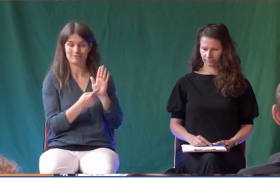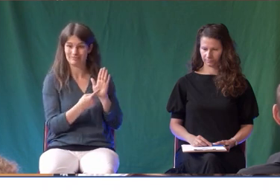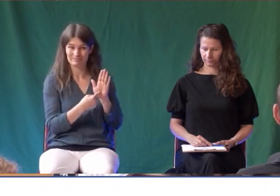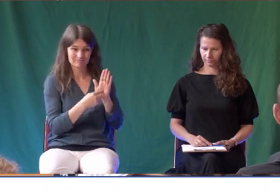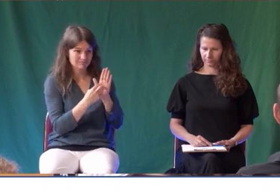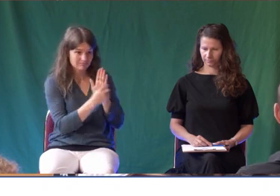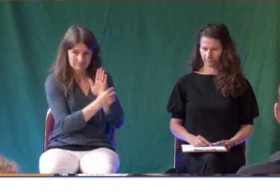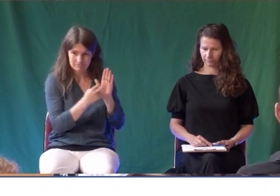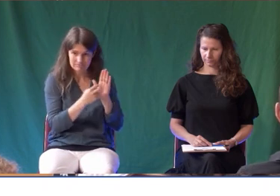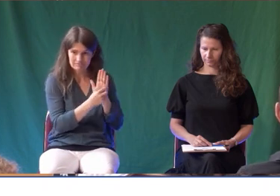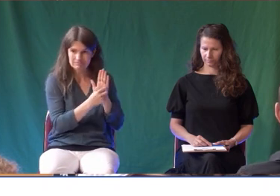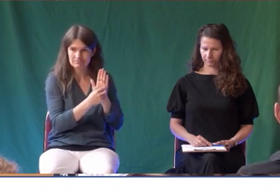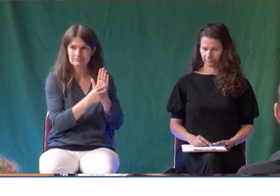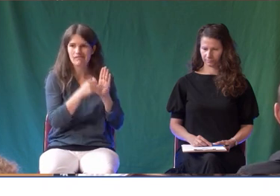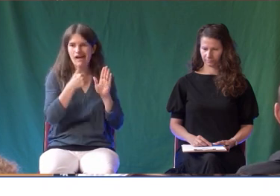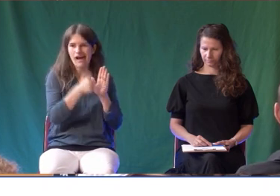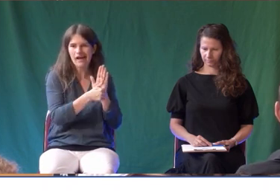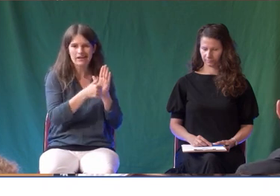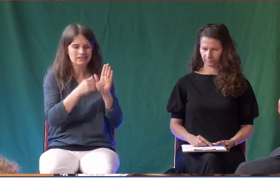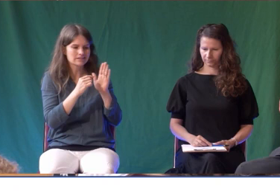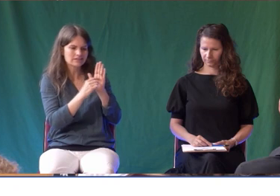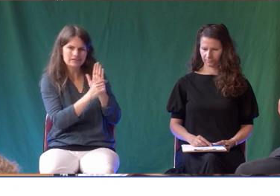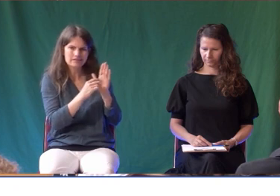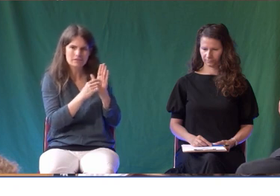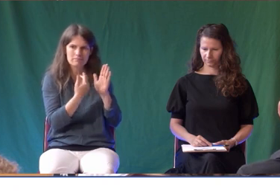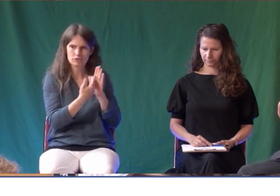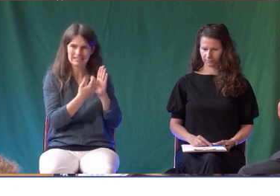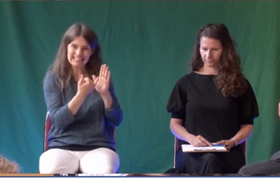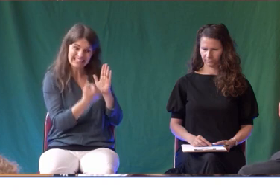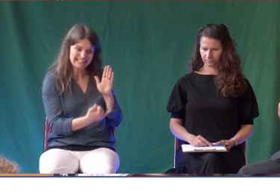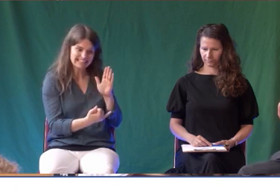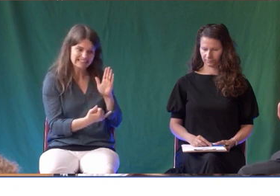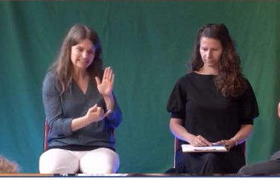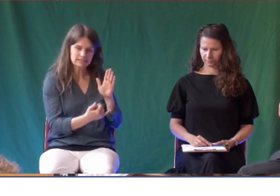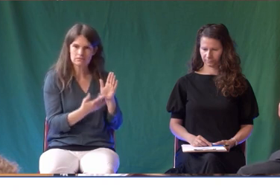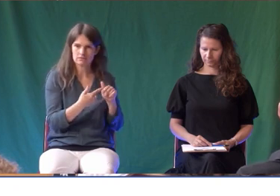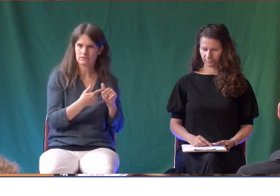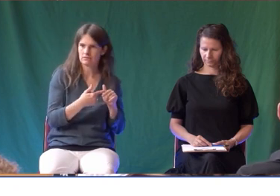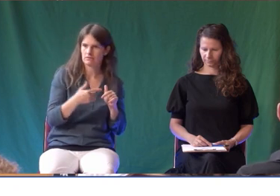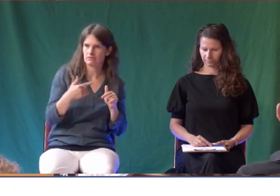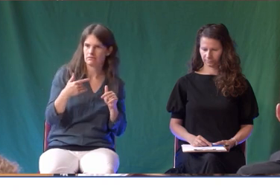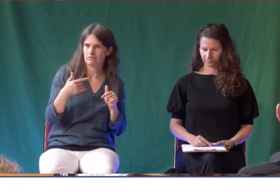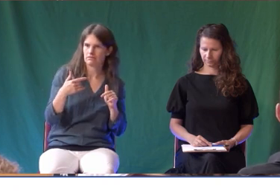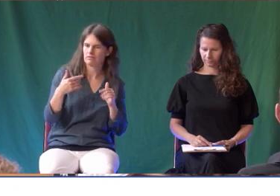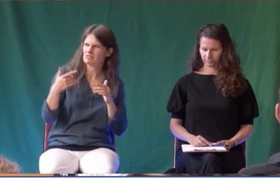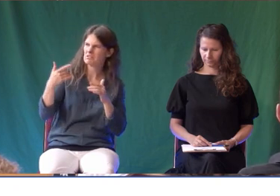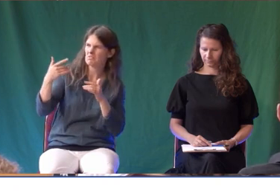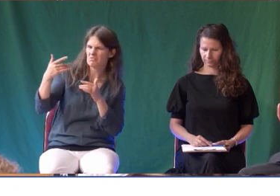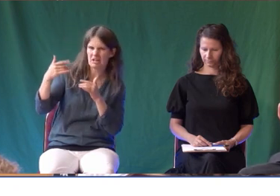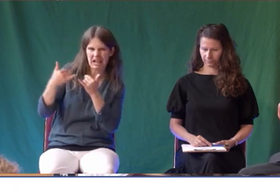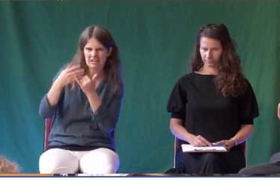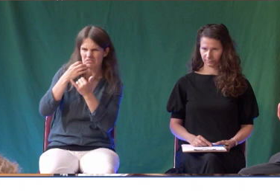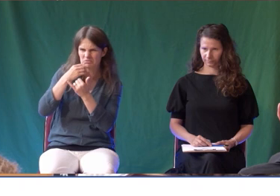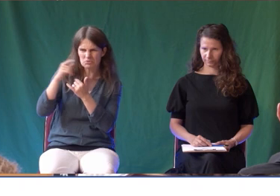ein Kind darf nicht gegen den Wunsch der Eltern und ihn